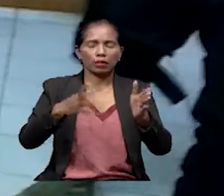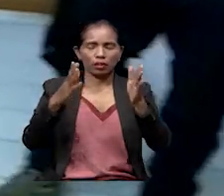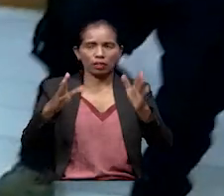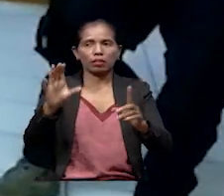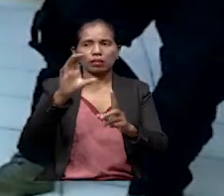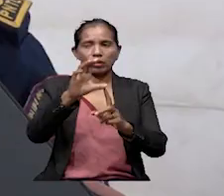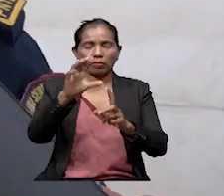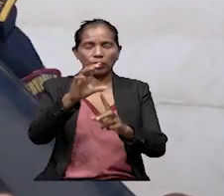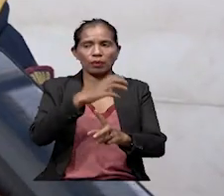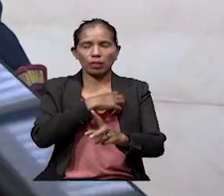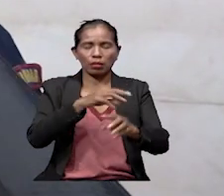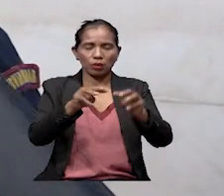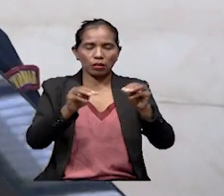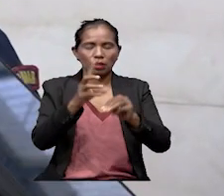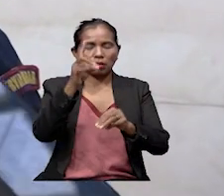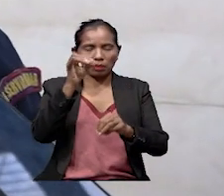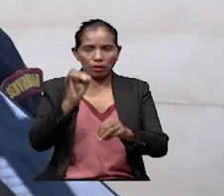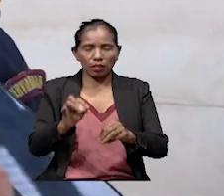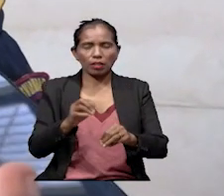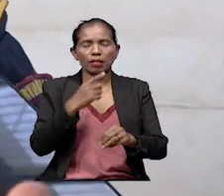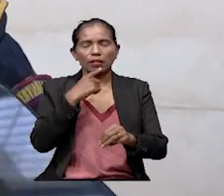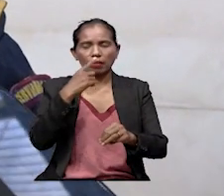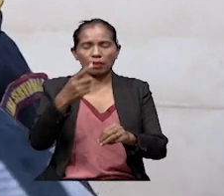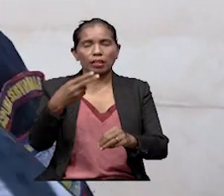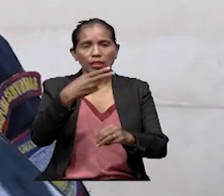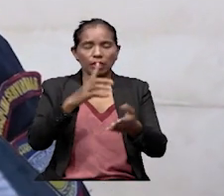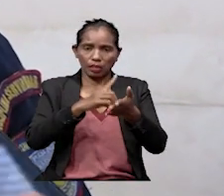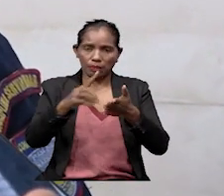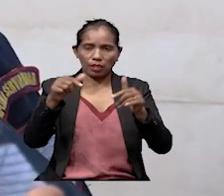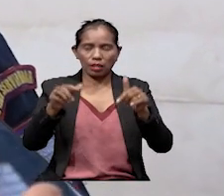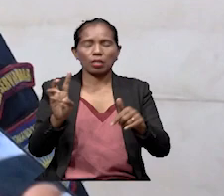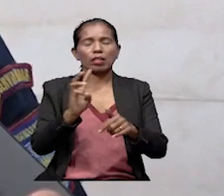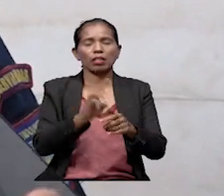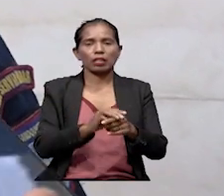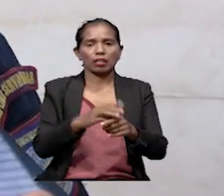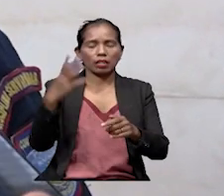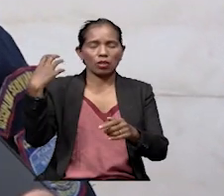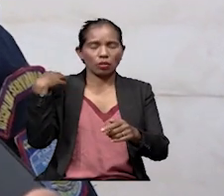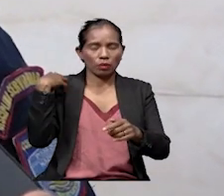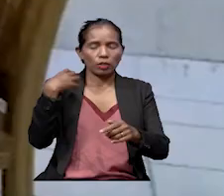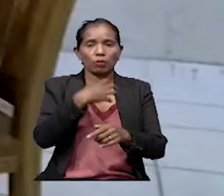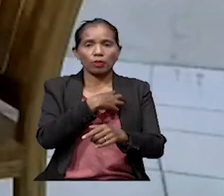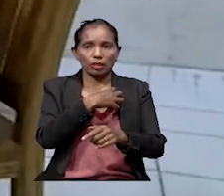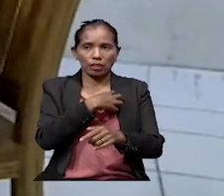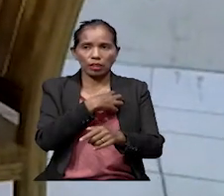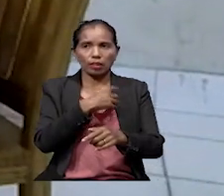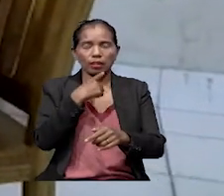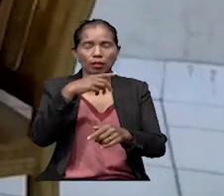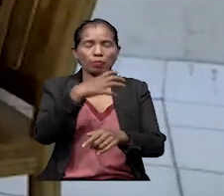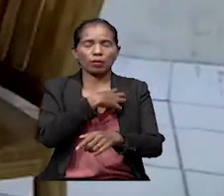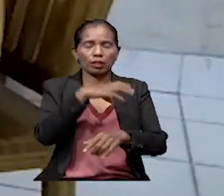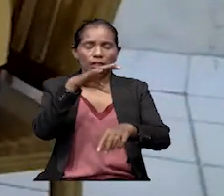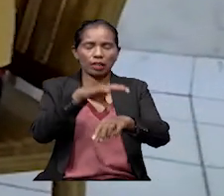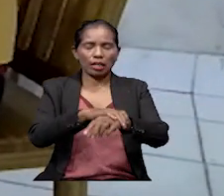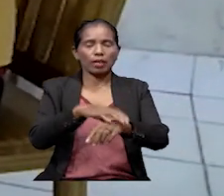dele, superintendente Chef Henrique da Costa informa, quinta semana ne iha quartel geral Penetele que acolhe dele katak, Penetele detém